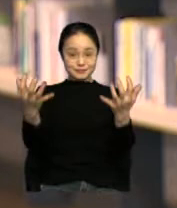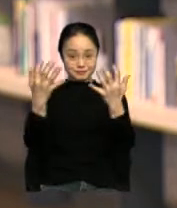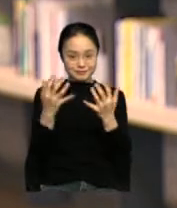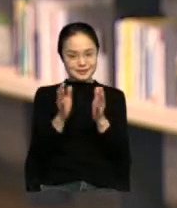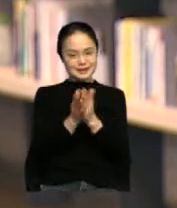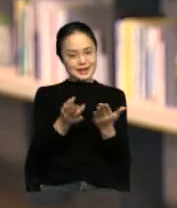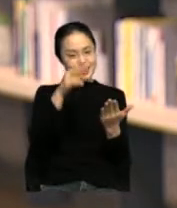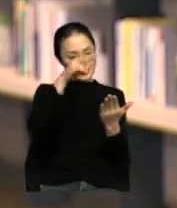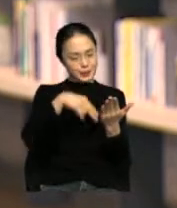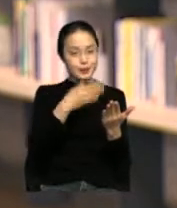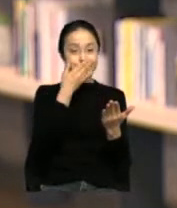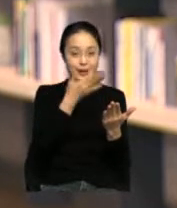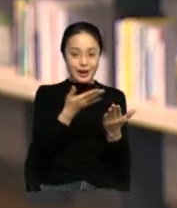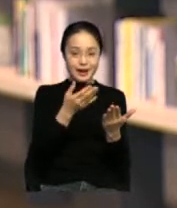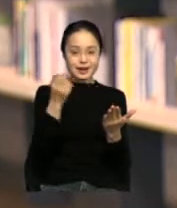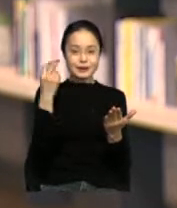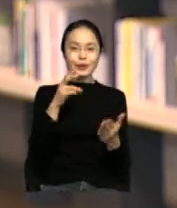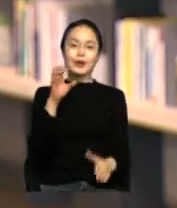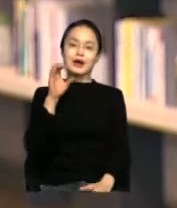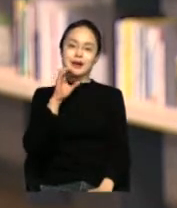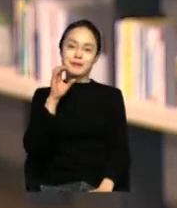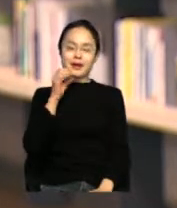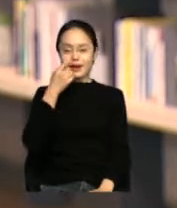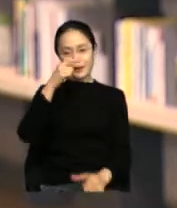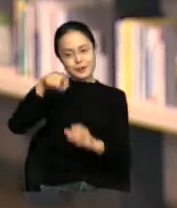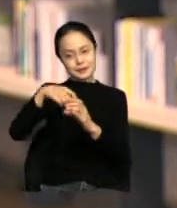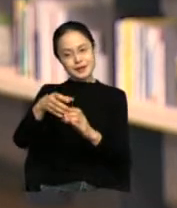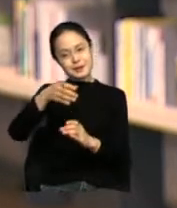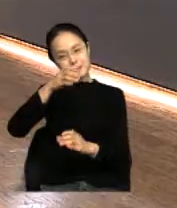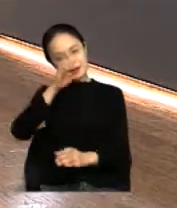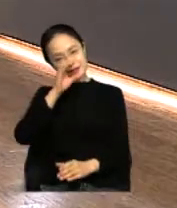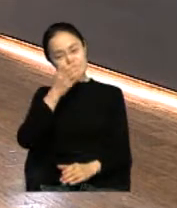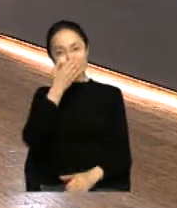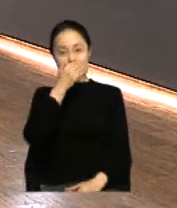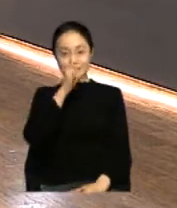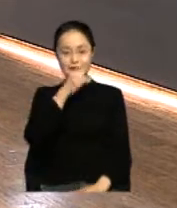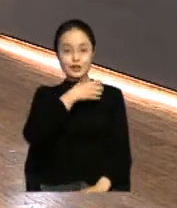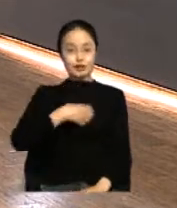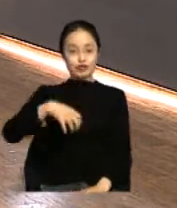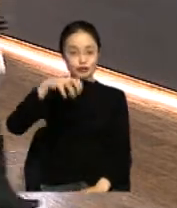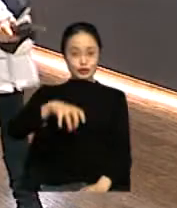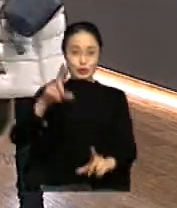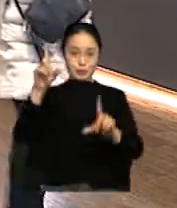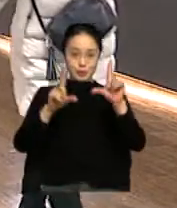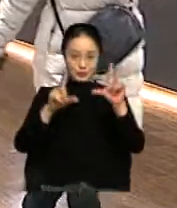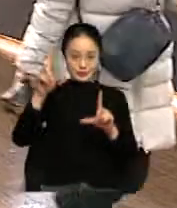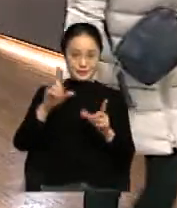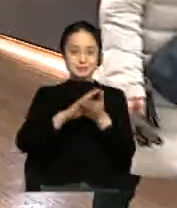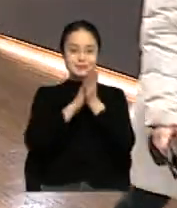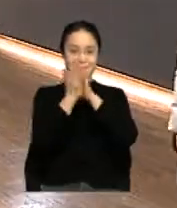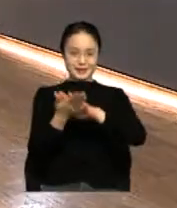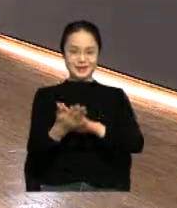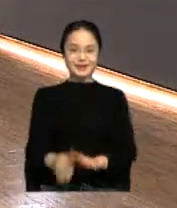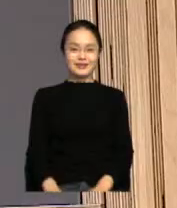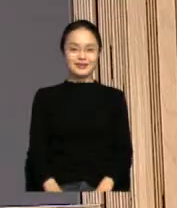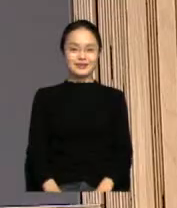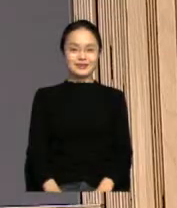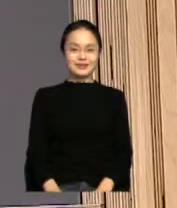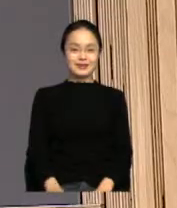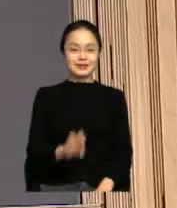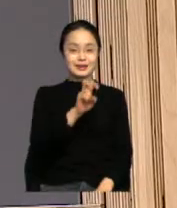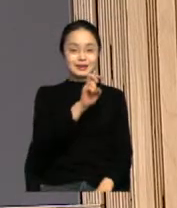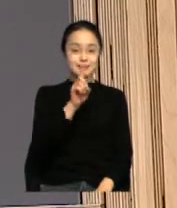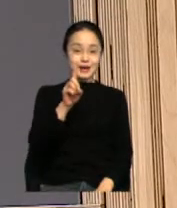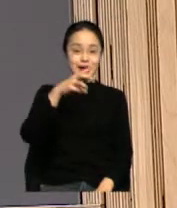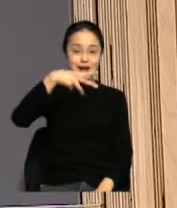보고 그런 공간으로 좀 바꾸자 하는. 책이라는 한자어에 으뜸되는 것이라는 뜻의 마루를